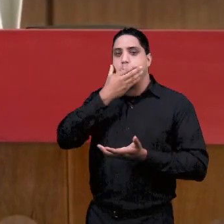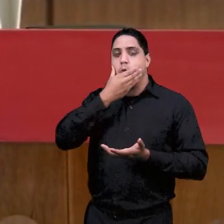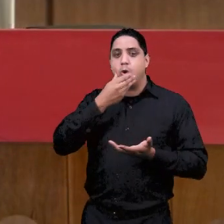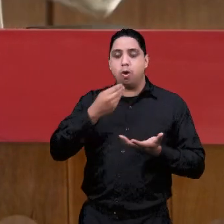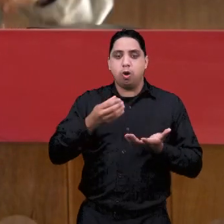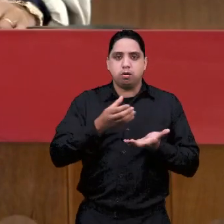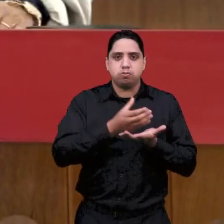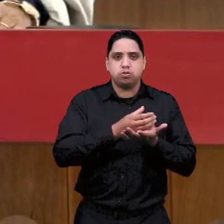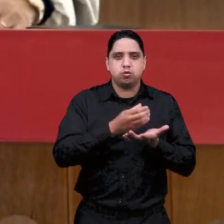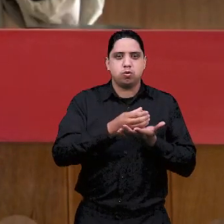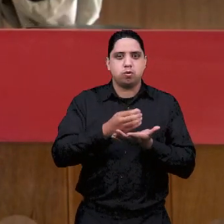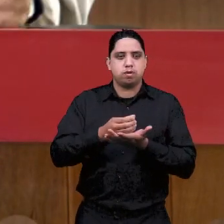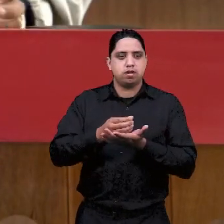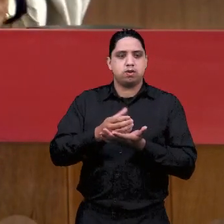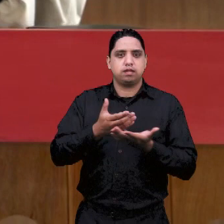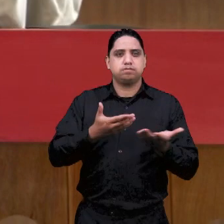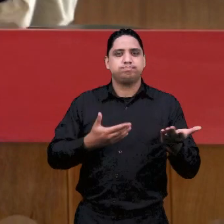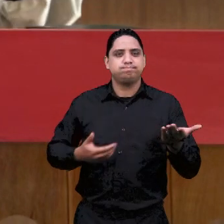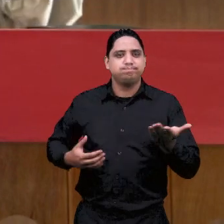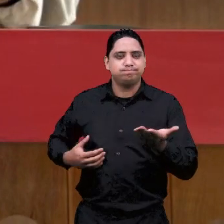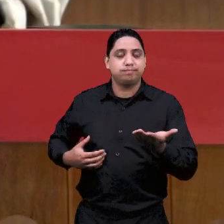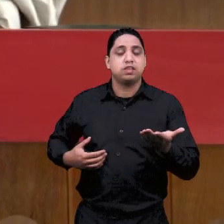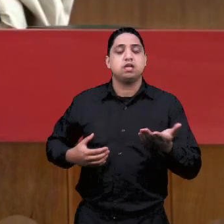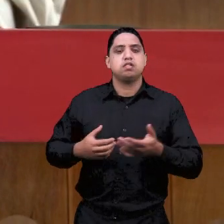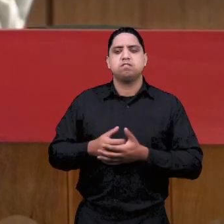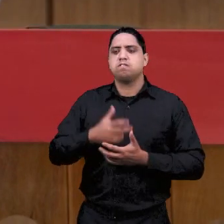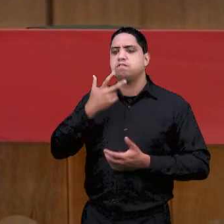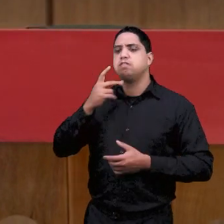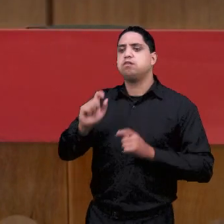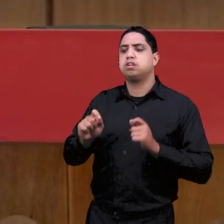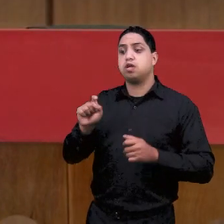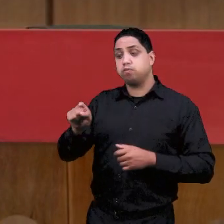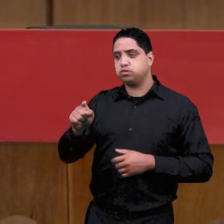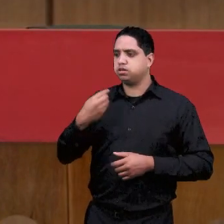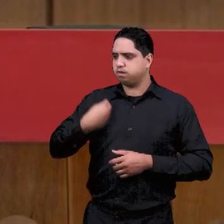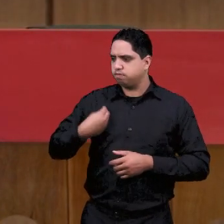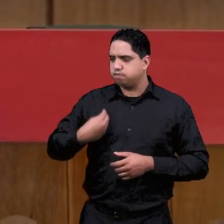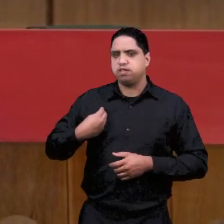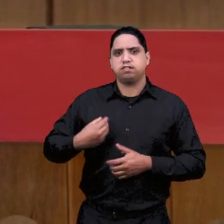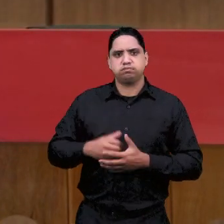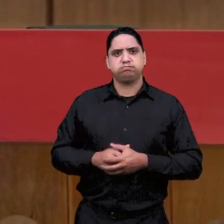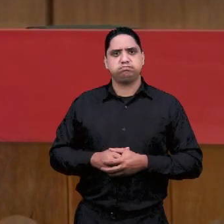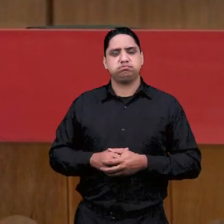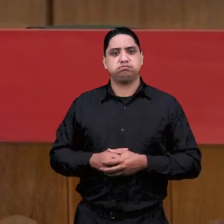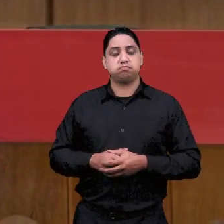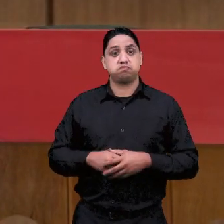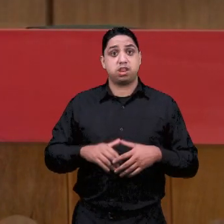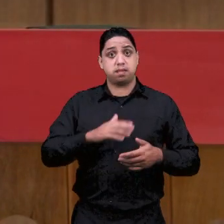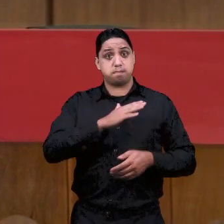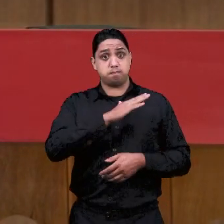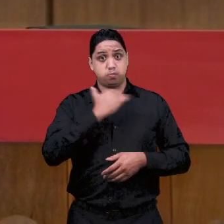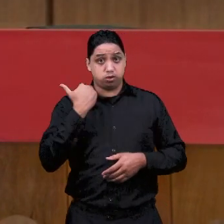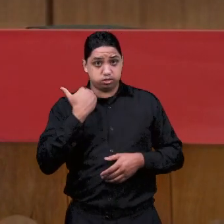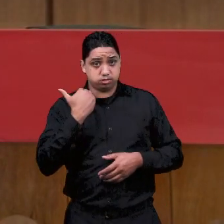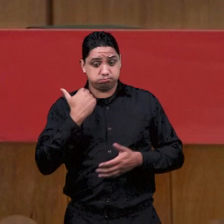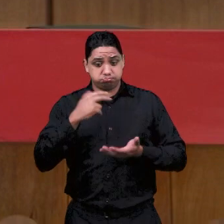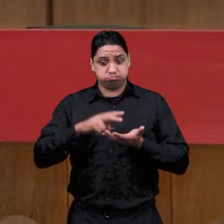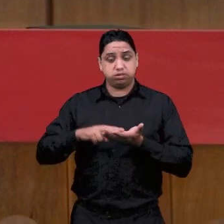L'échanson, non, toi tu vas vivre. Mort et résurrection. Mes frères, ça c'est l'histoire.